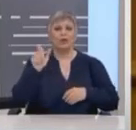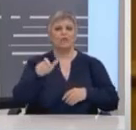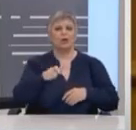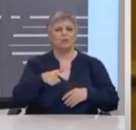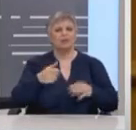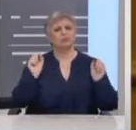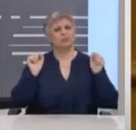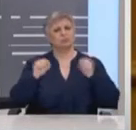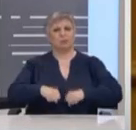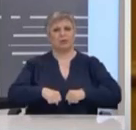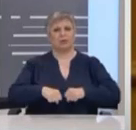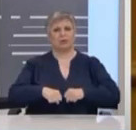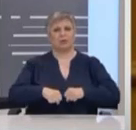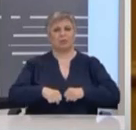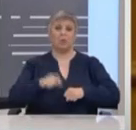και συγκλίνει.